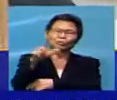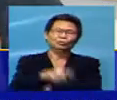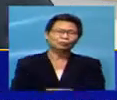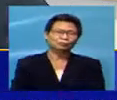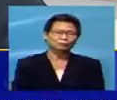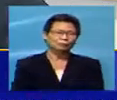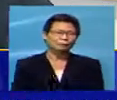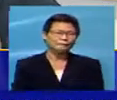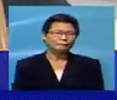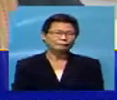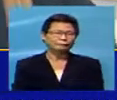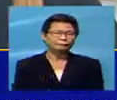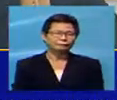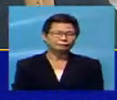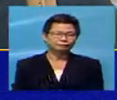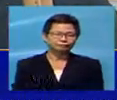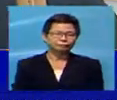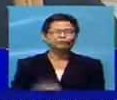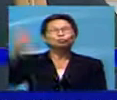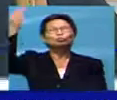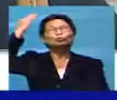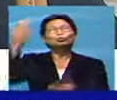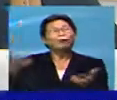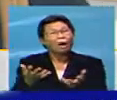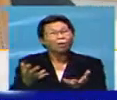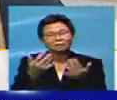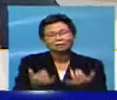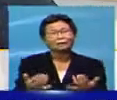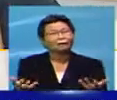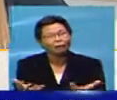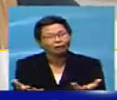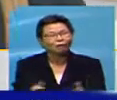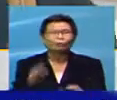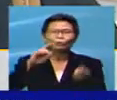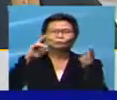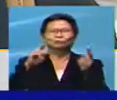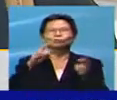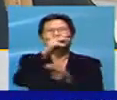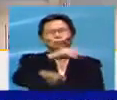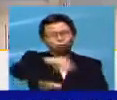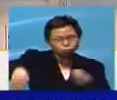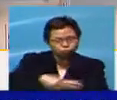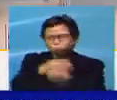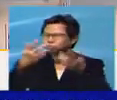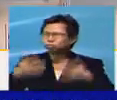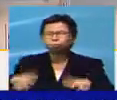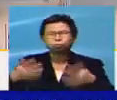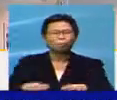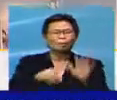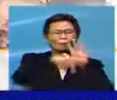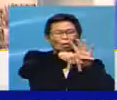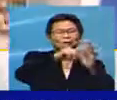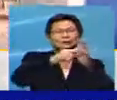kan. Dulu KL ni macam mana, sekarang macam mana, dah berubah banyak. Pameran yang